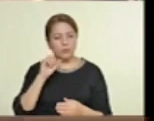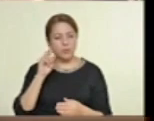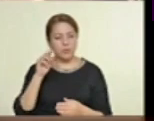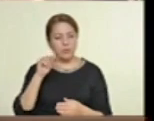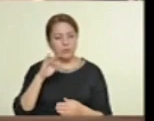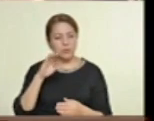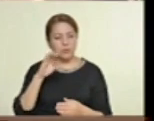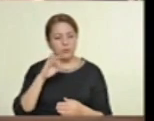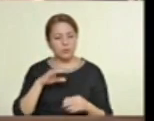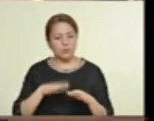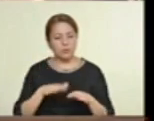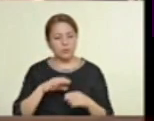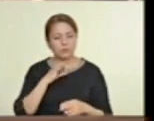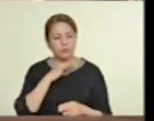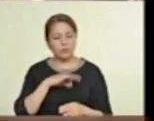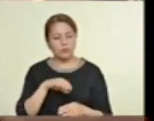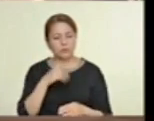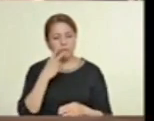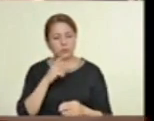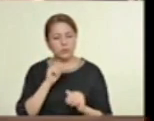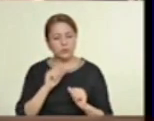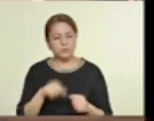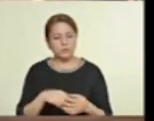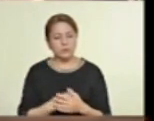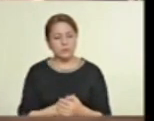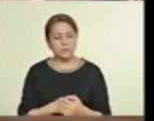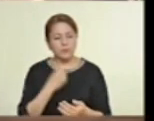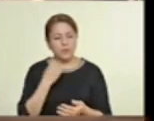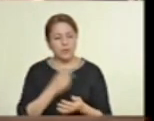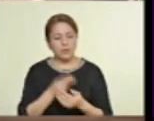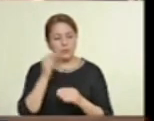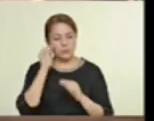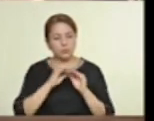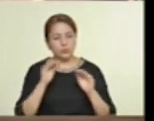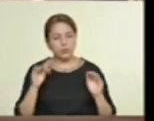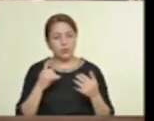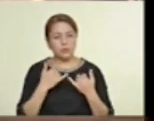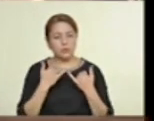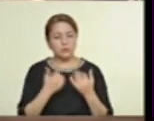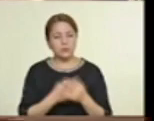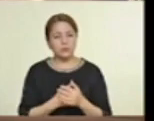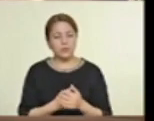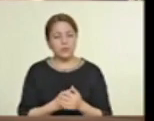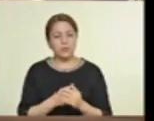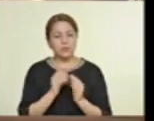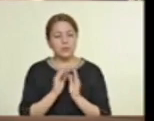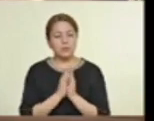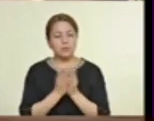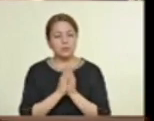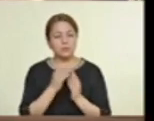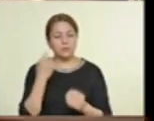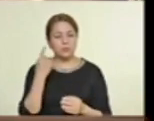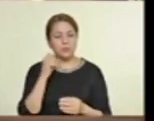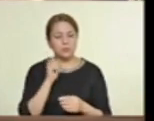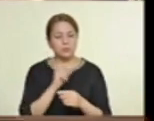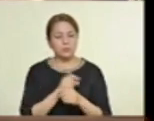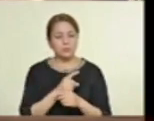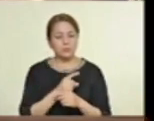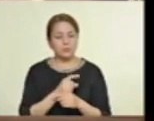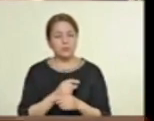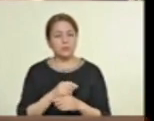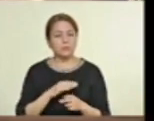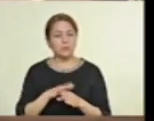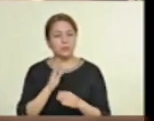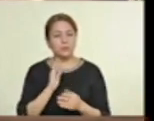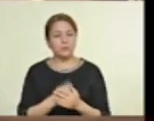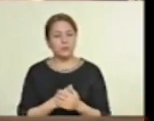qo'llanib kelayotganligini ko'rishingiz mumkin. Aziz o'quvchilar, keling endi darsligingizdagi birinchi topshiriq ustida